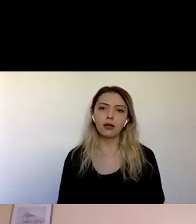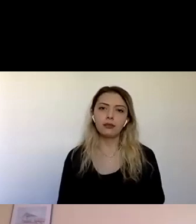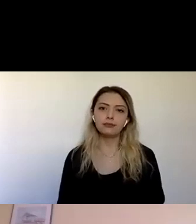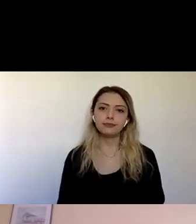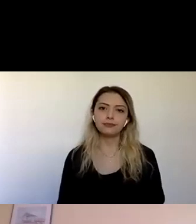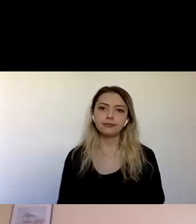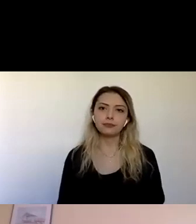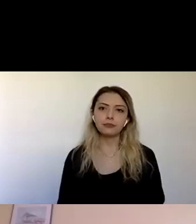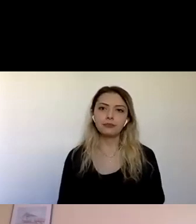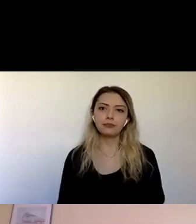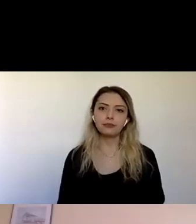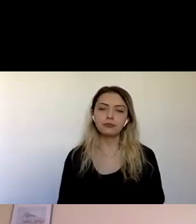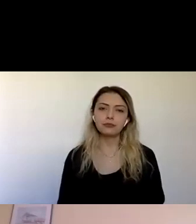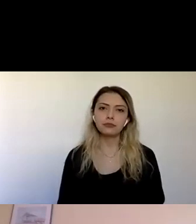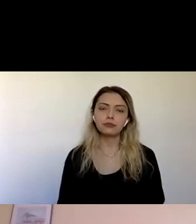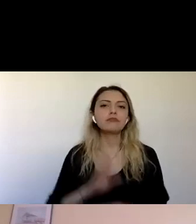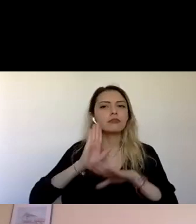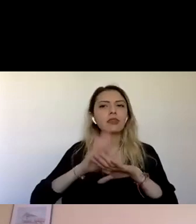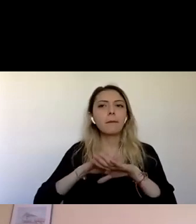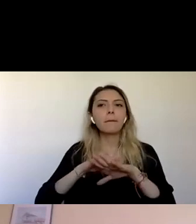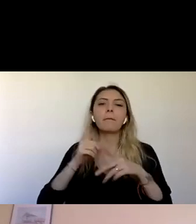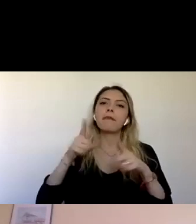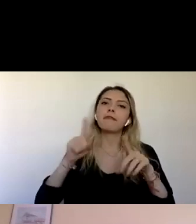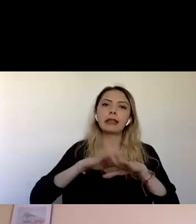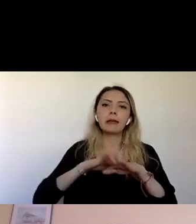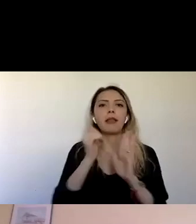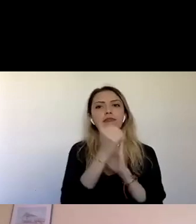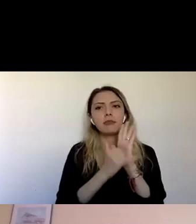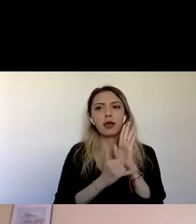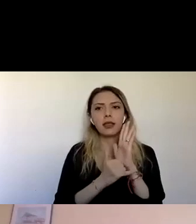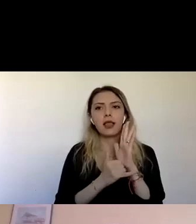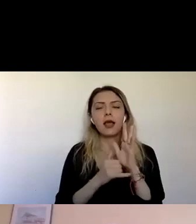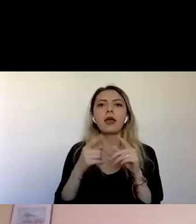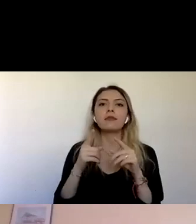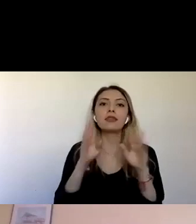Yapılan anketlerde çoğu kişinin WhatsApp'ın sahibinin Facebook olduğu bilinmiyor.